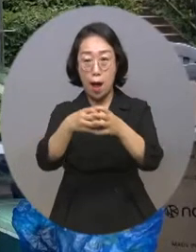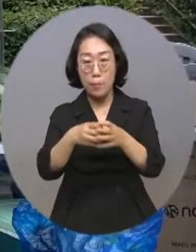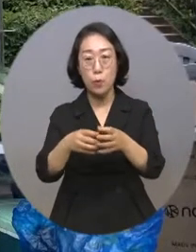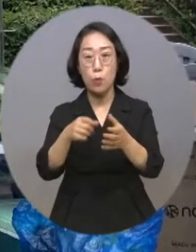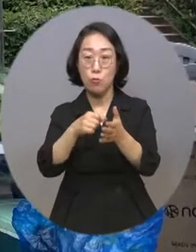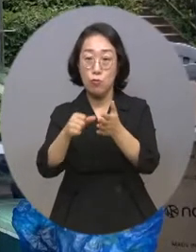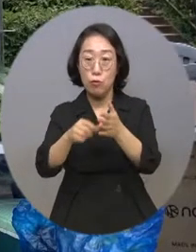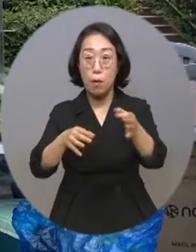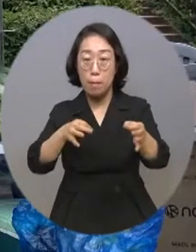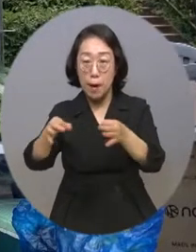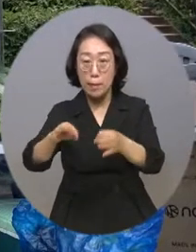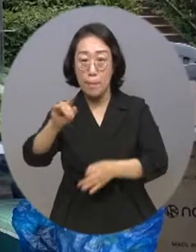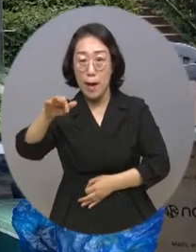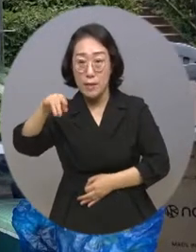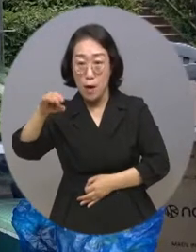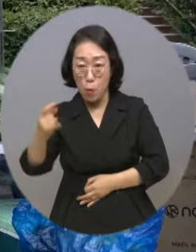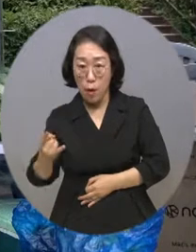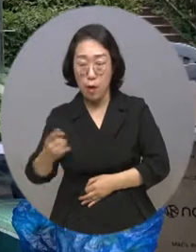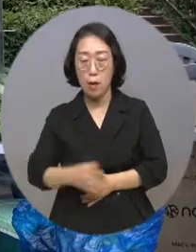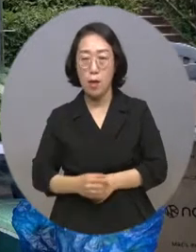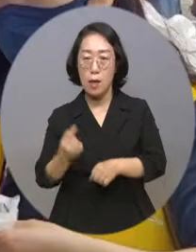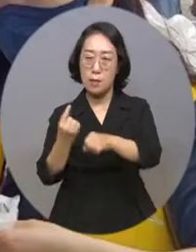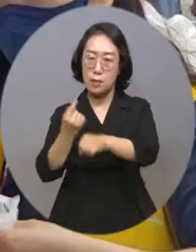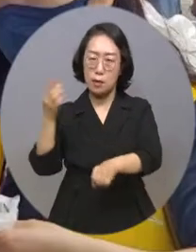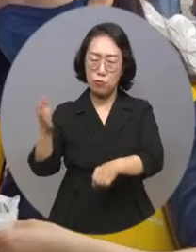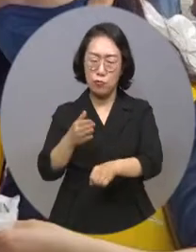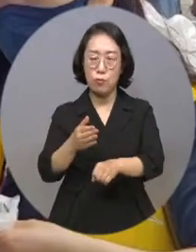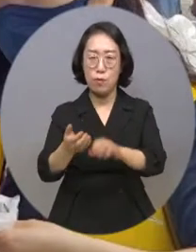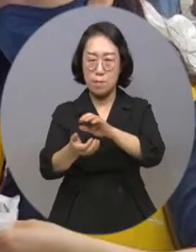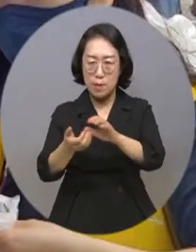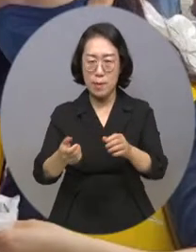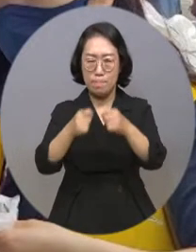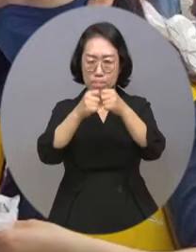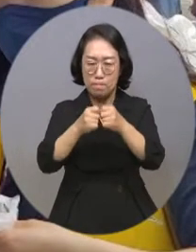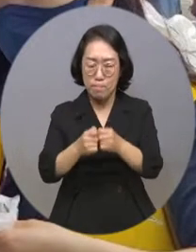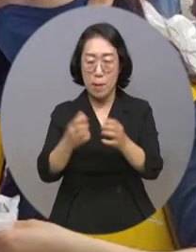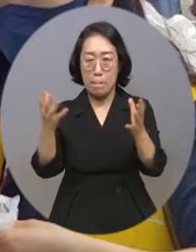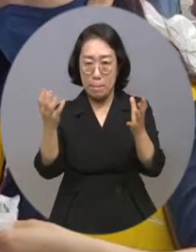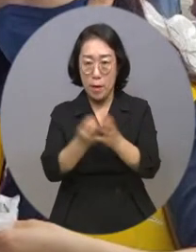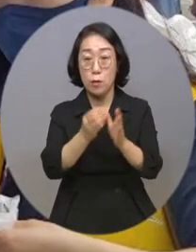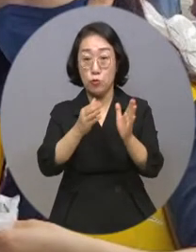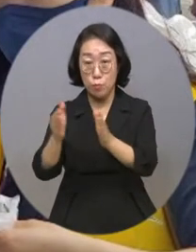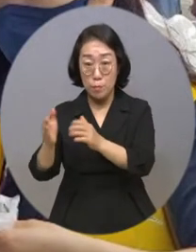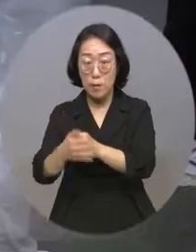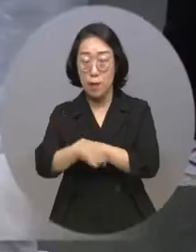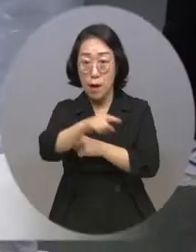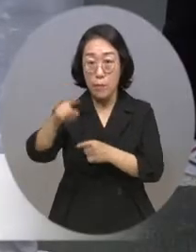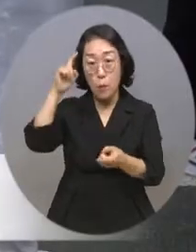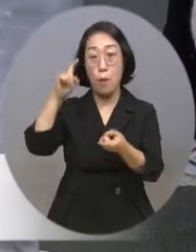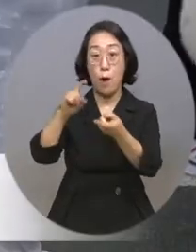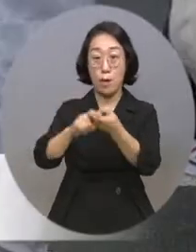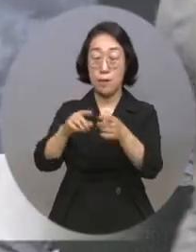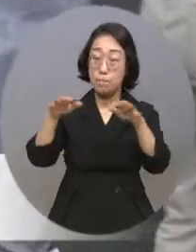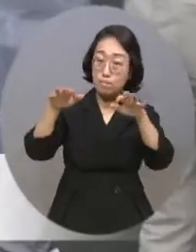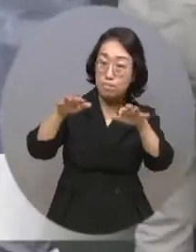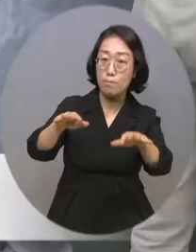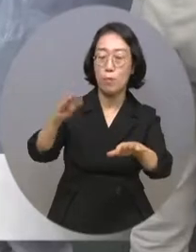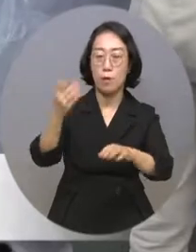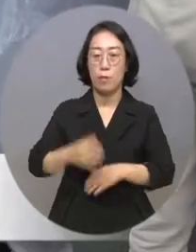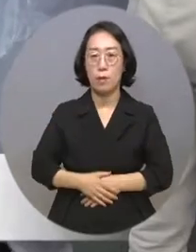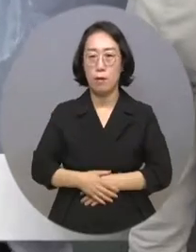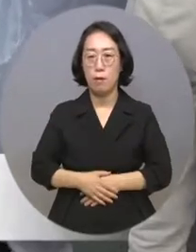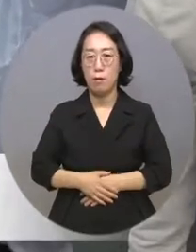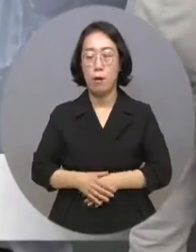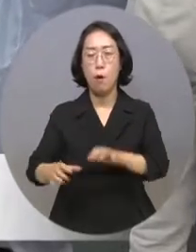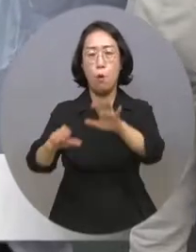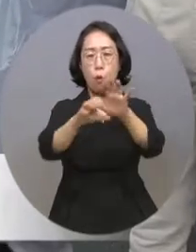개최하는 등 지난해부터 촘촘한 준비로 지역 주민들의 관심을 모았습니다. 코로나로 인해서